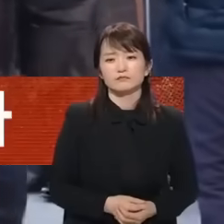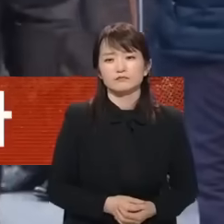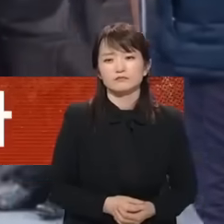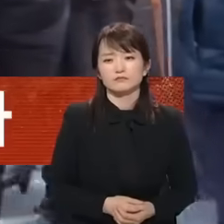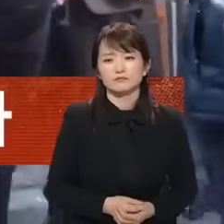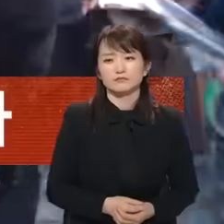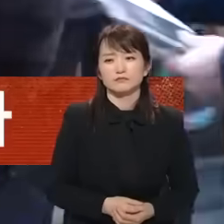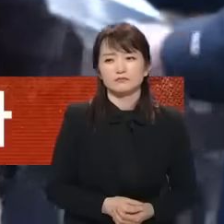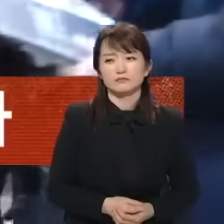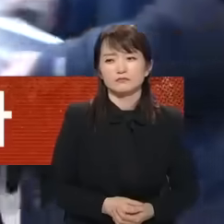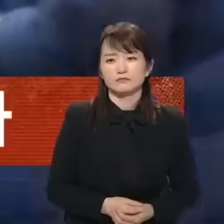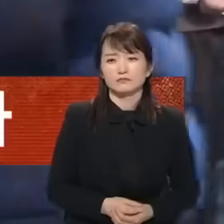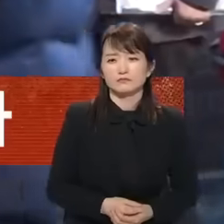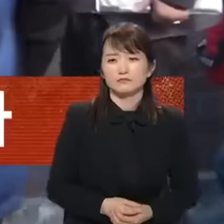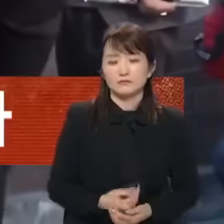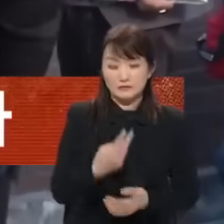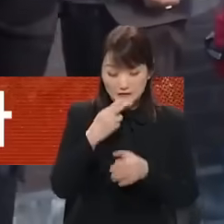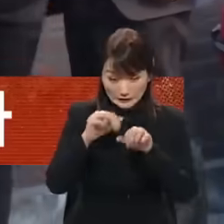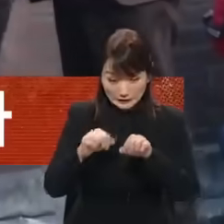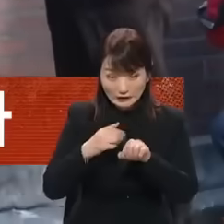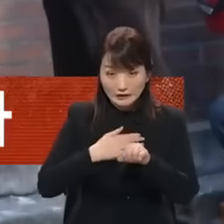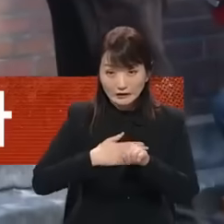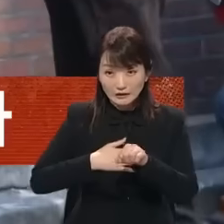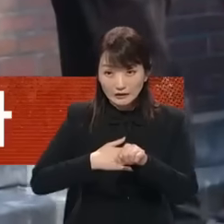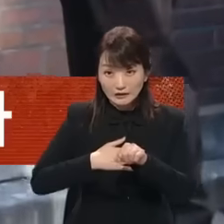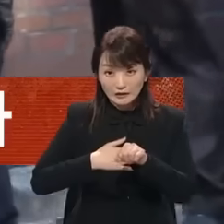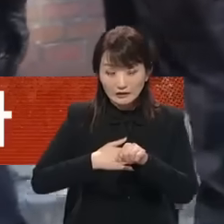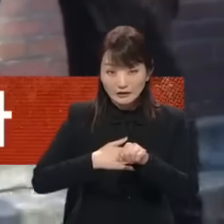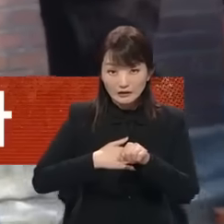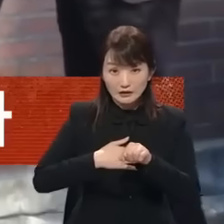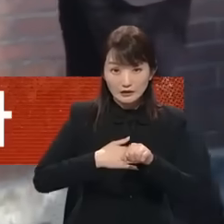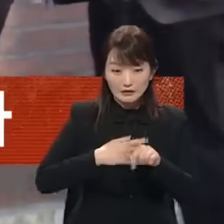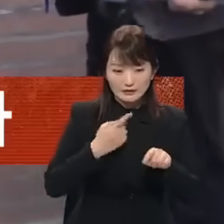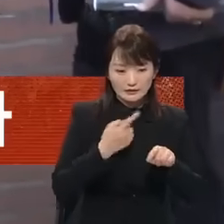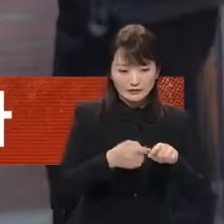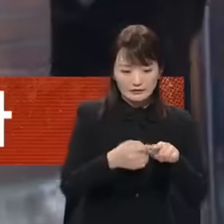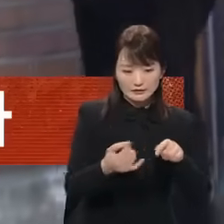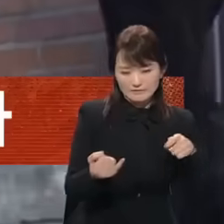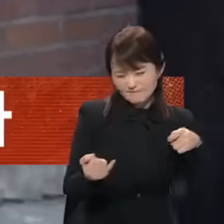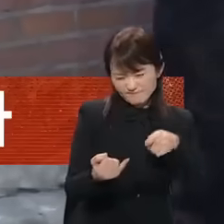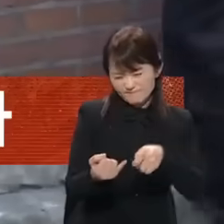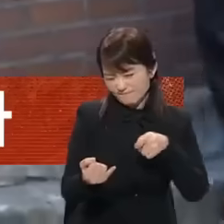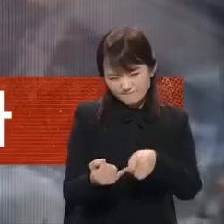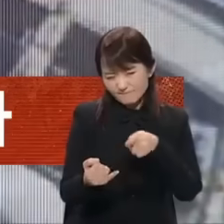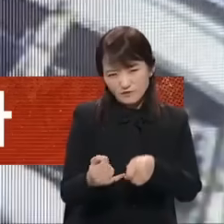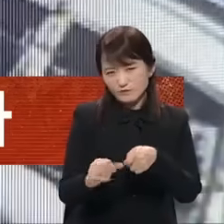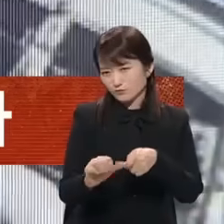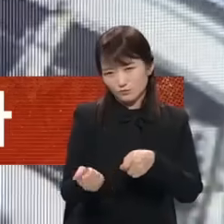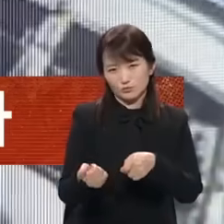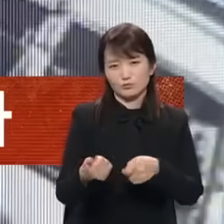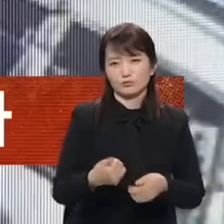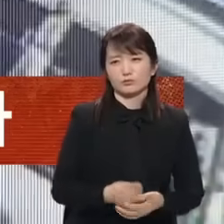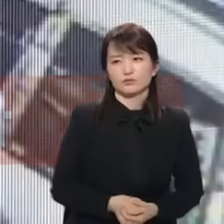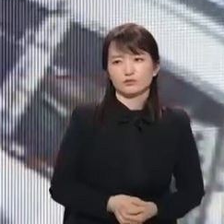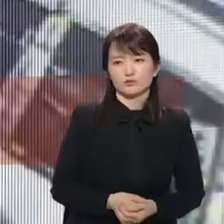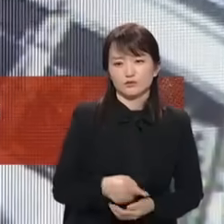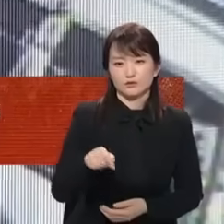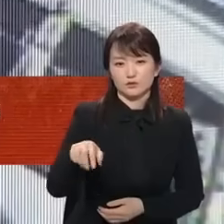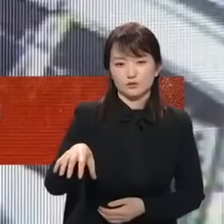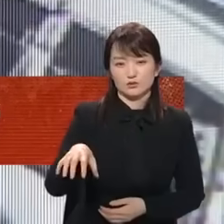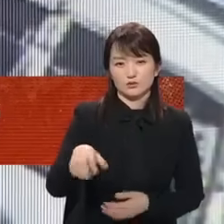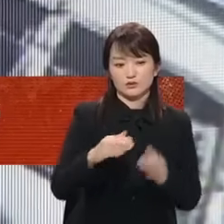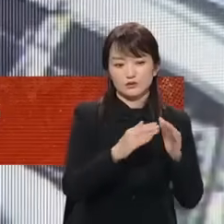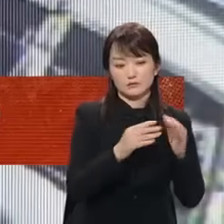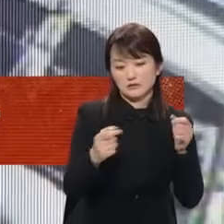말씀드리기도 힘든데 그래 살아 있다는 걸 알고 곧바로 흉기로 수차례 찔러서 살인을 했고 아까 보셨던 그 장소는